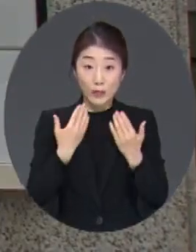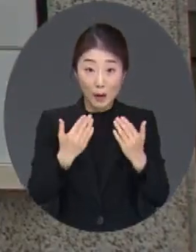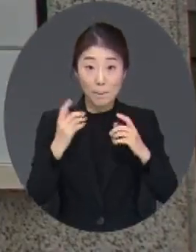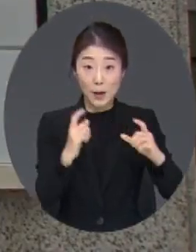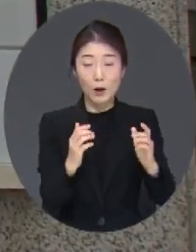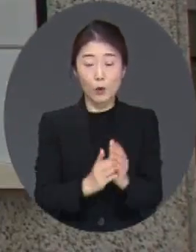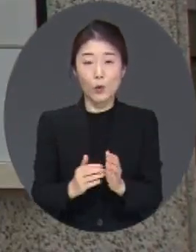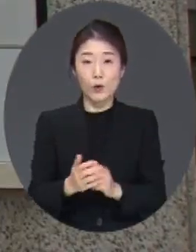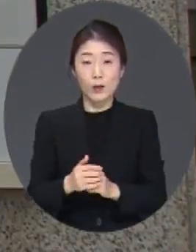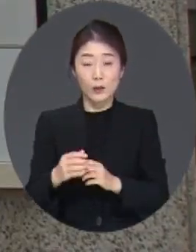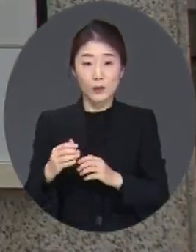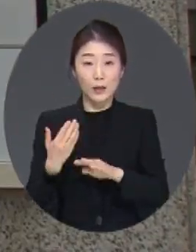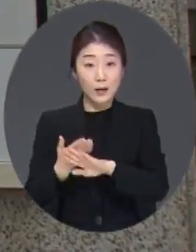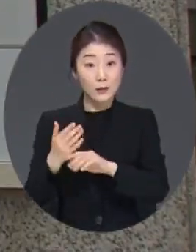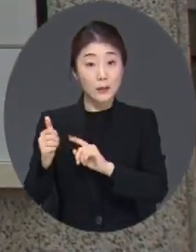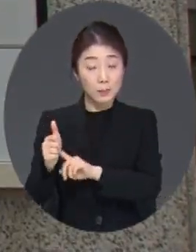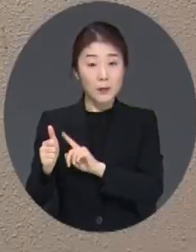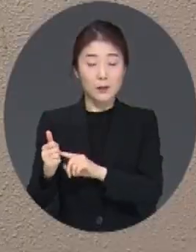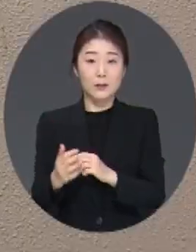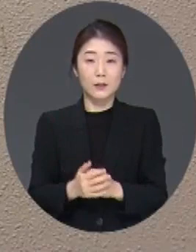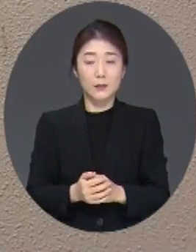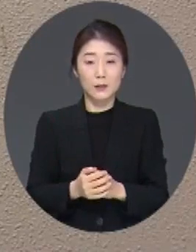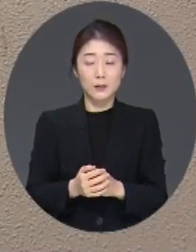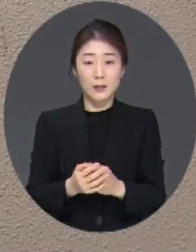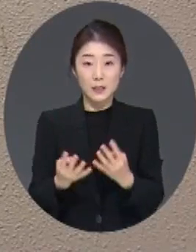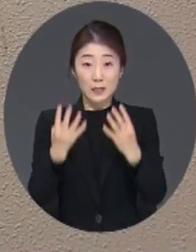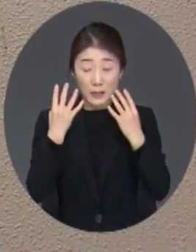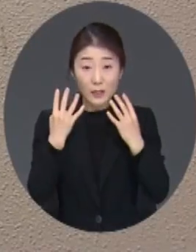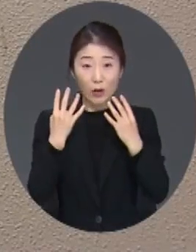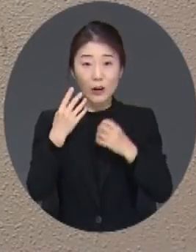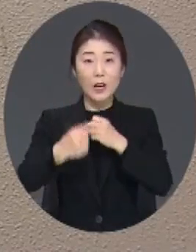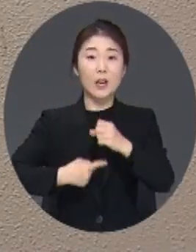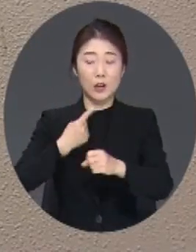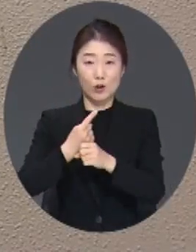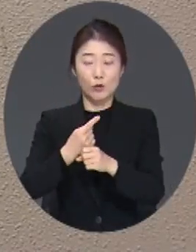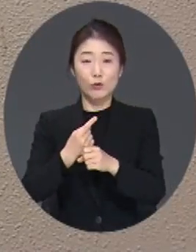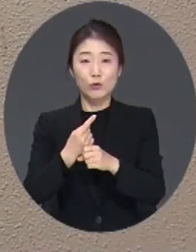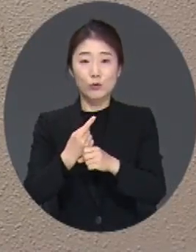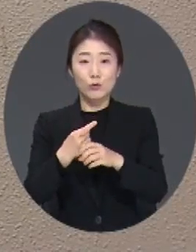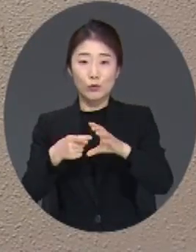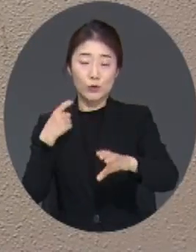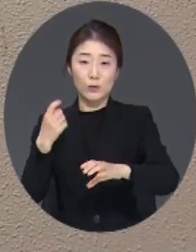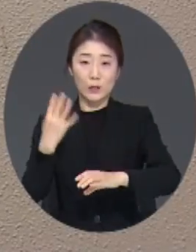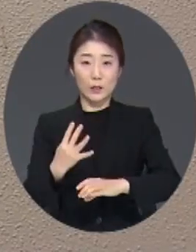D씨에게는 징역 1년에 추징금 4,300만 원을 각각 선고했습니다.